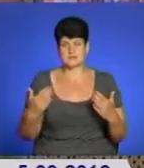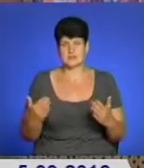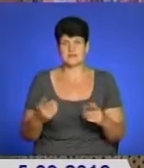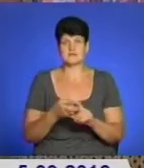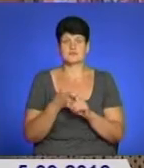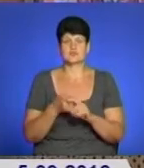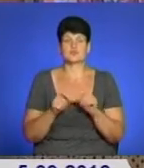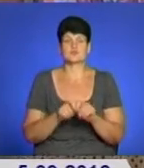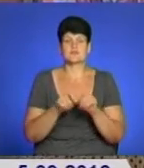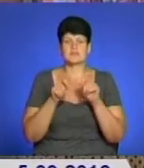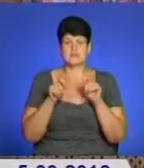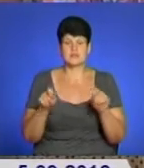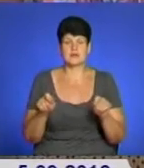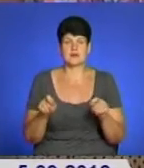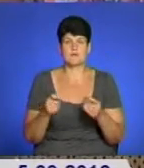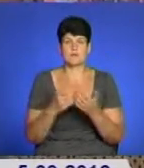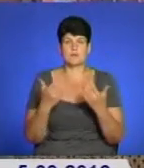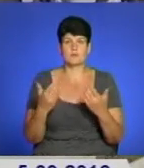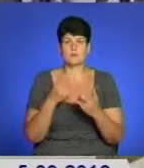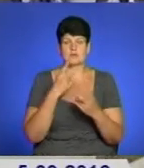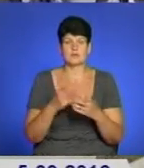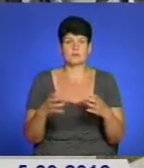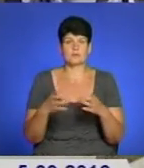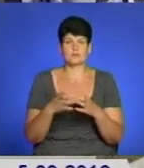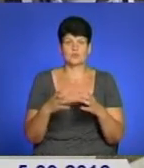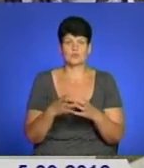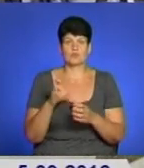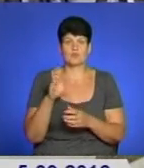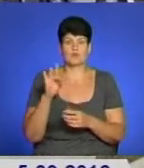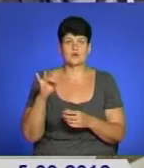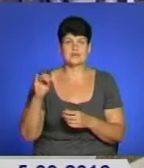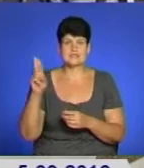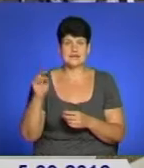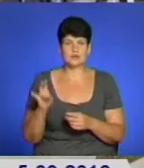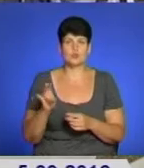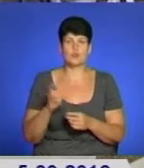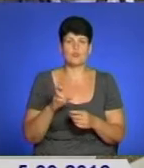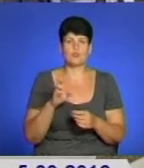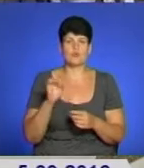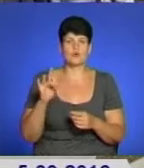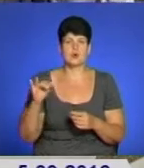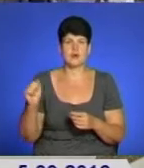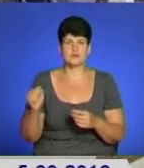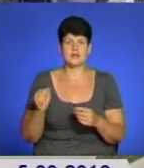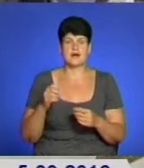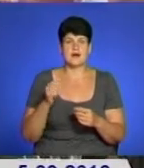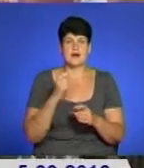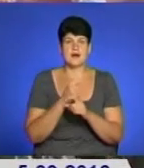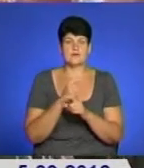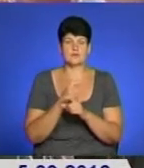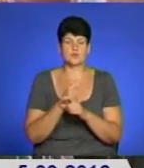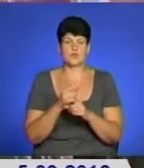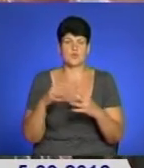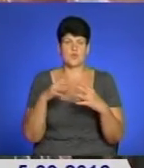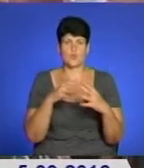відкриття мілітарного комплексу презентували бункер бригади Бульцяно-Бурканівського укріпленого району Австро-Угорської армії часів Першої світової